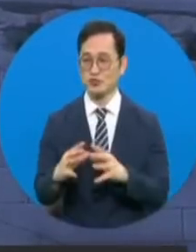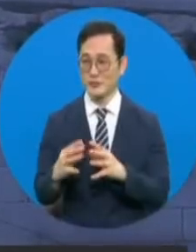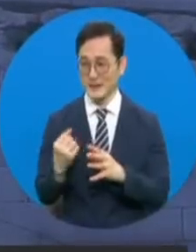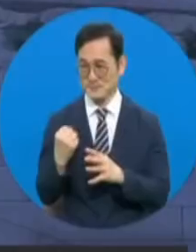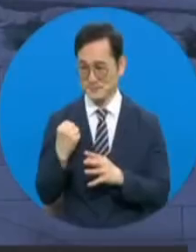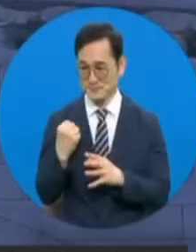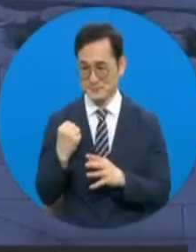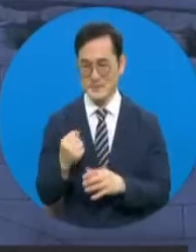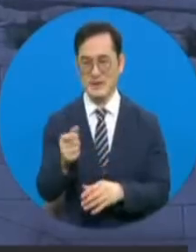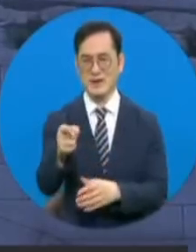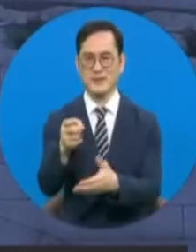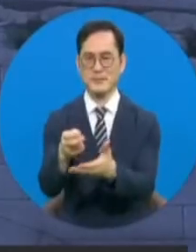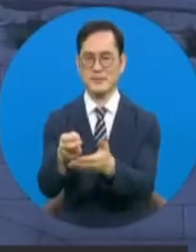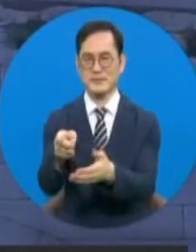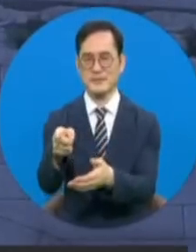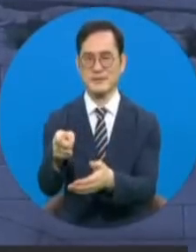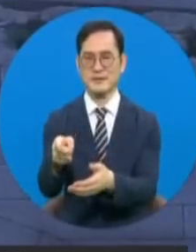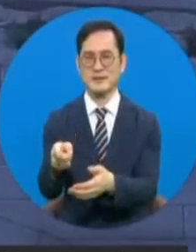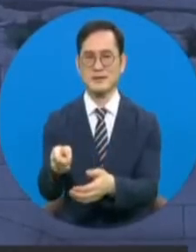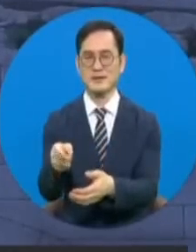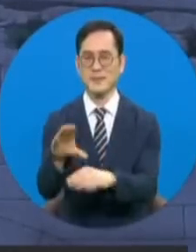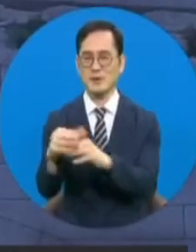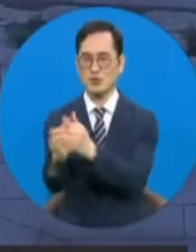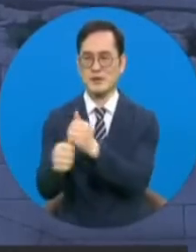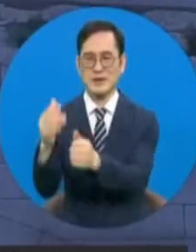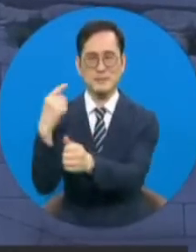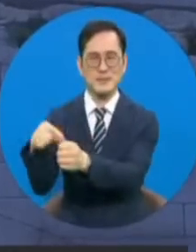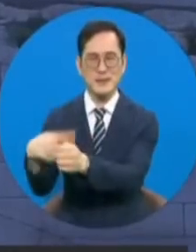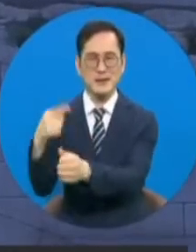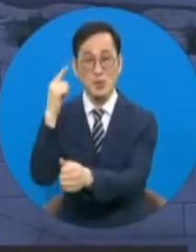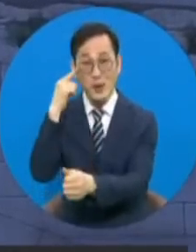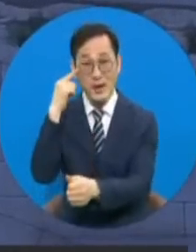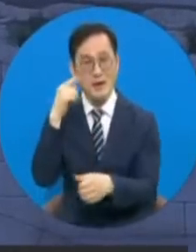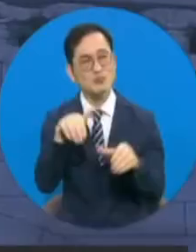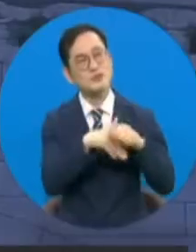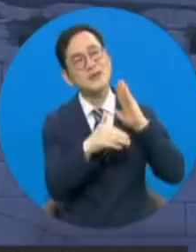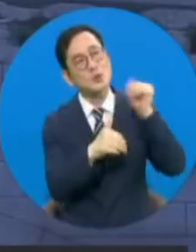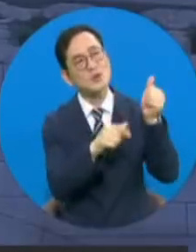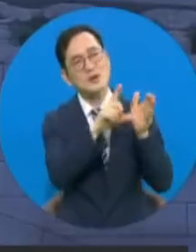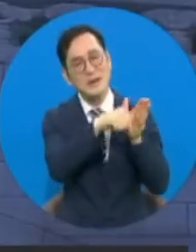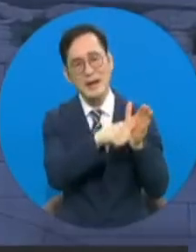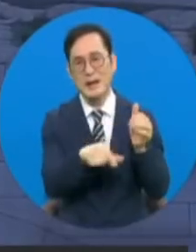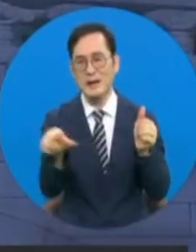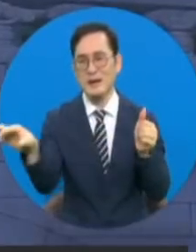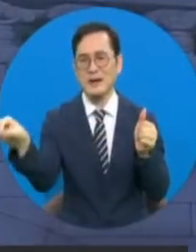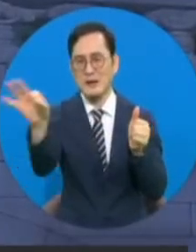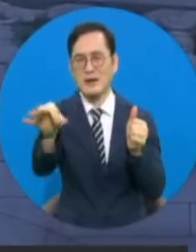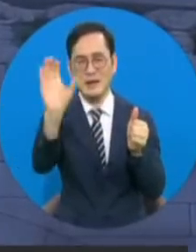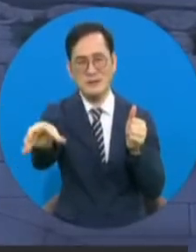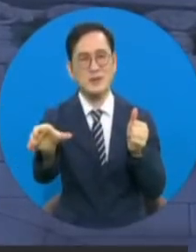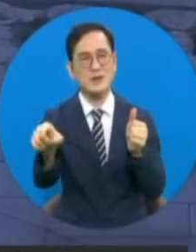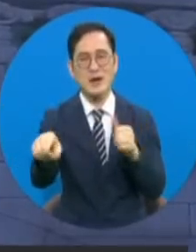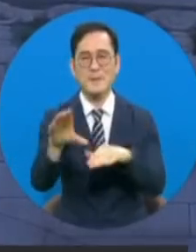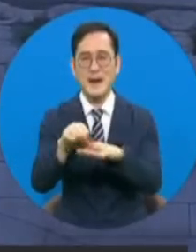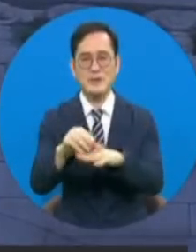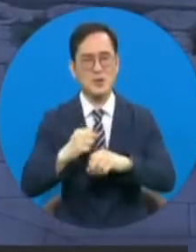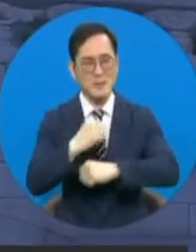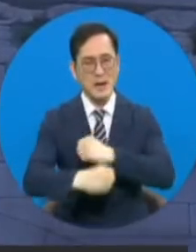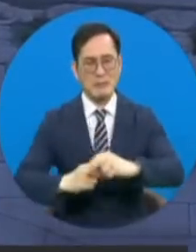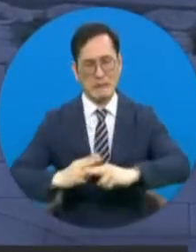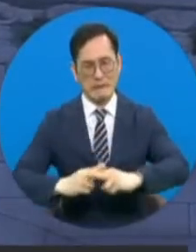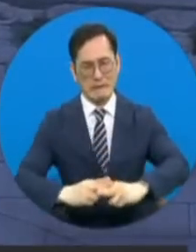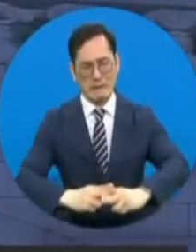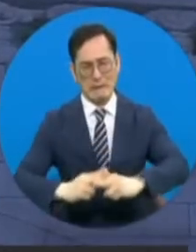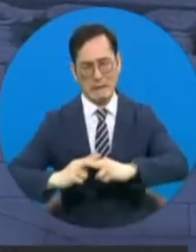환상의 위원장을 비판하는 포인트가 문재인 정부에서 중립적이지 않은 인사를 방통위원장의 앉혀서 방송을